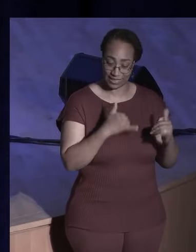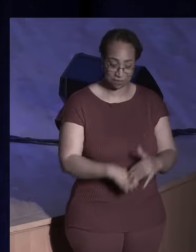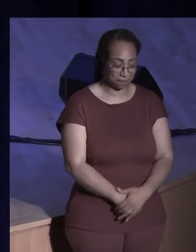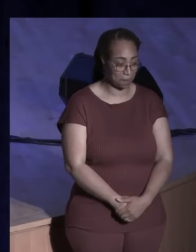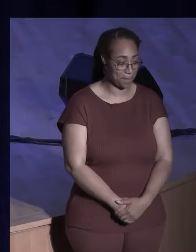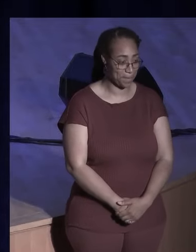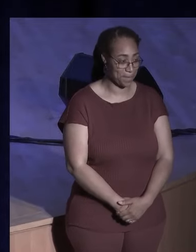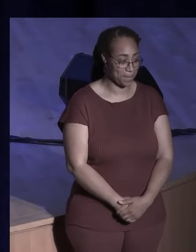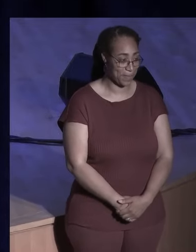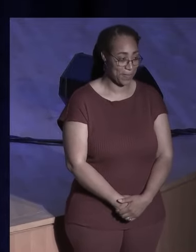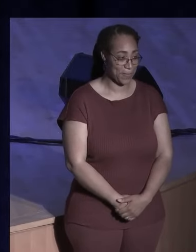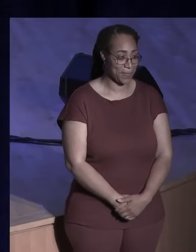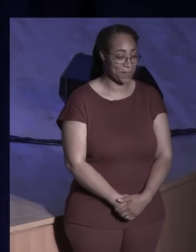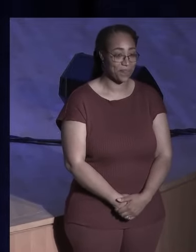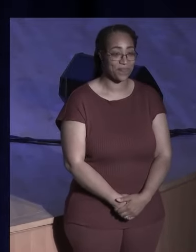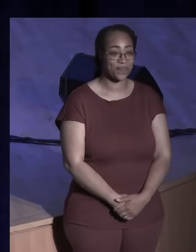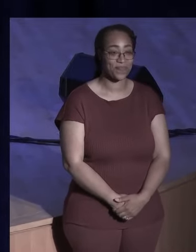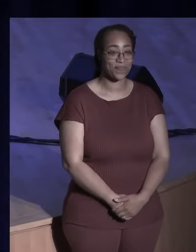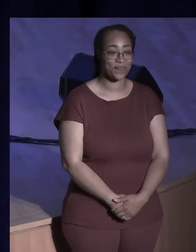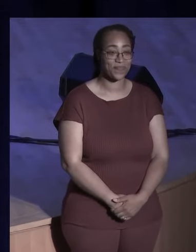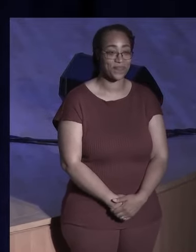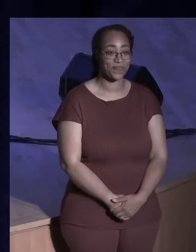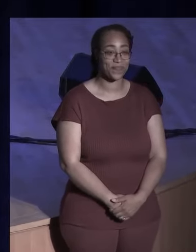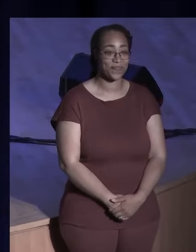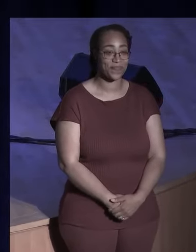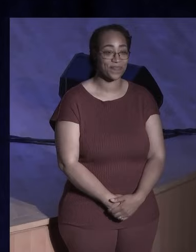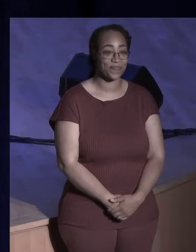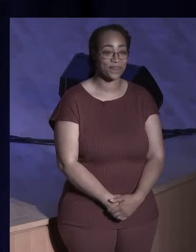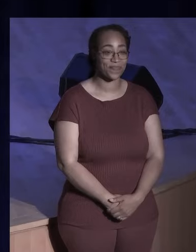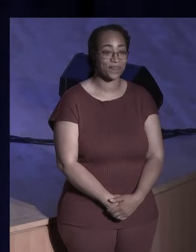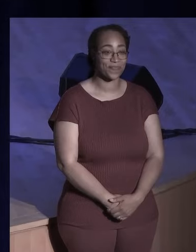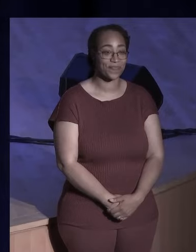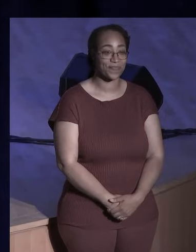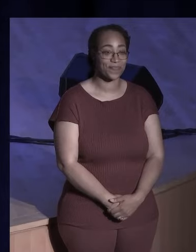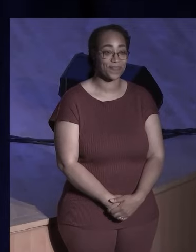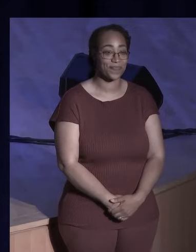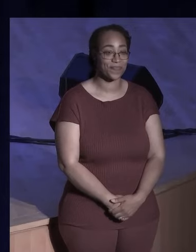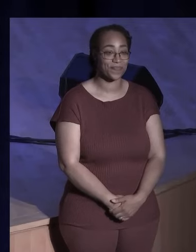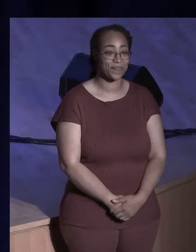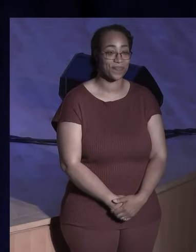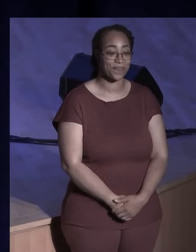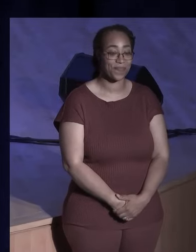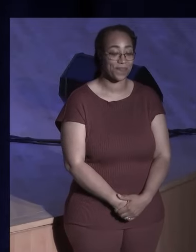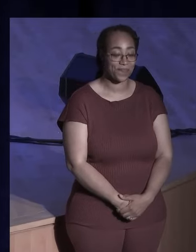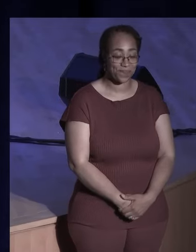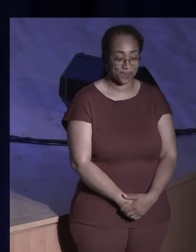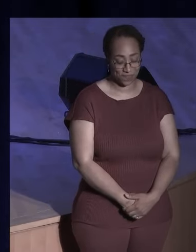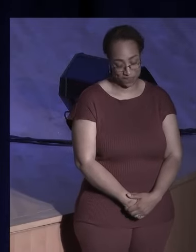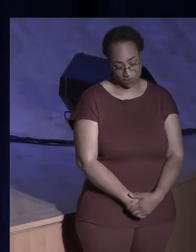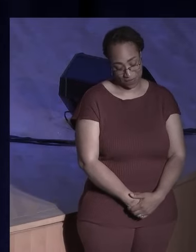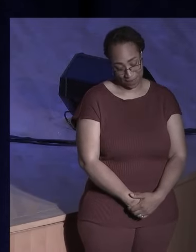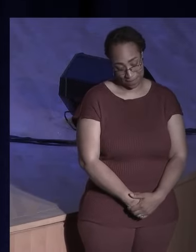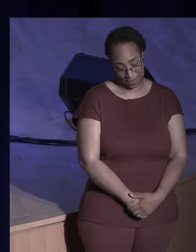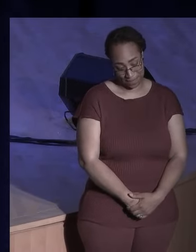ala ka I mai a mākou mana mea a pau o kia ola nei, a e kala mai a mākou no nā hewa, nā ino ino, a me nā